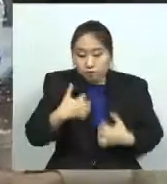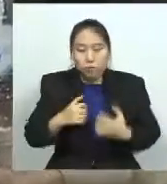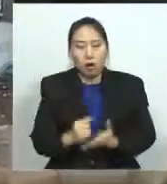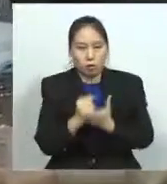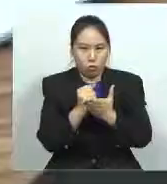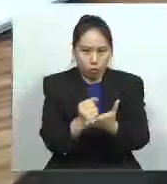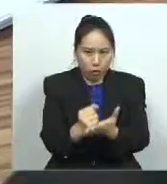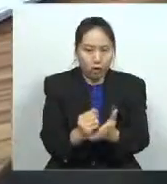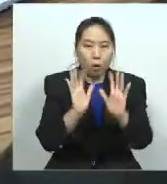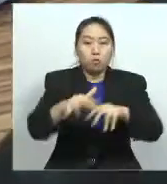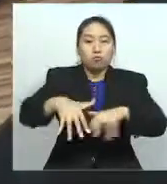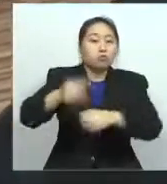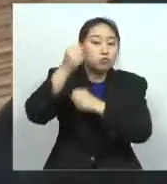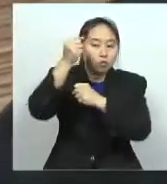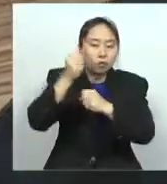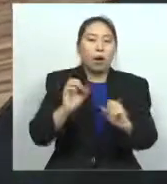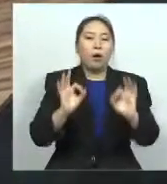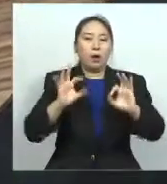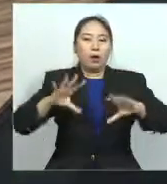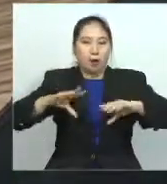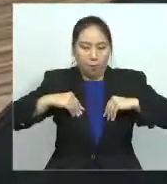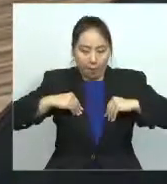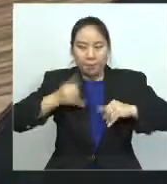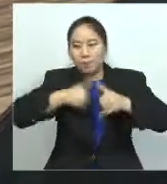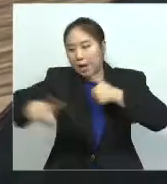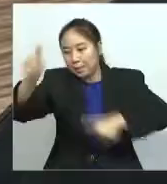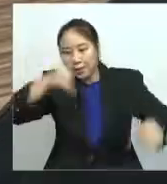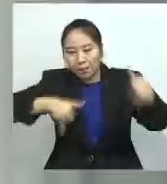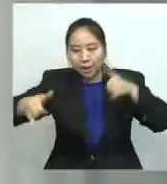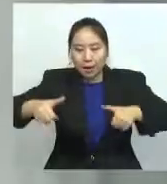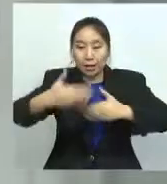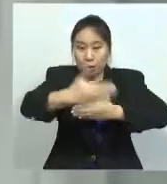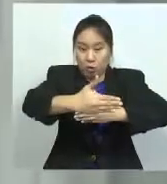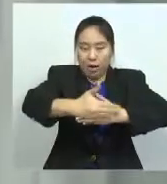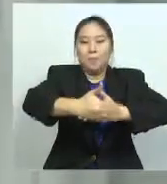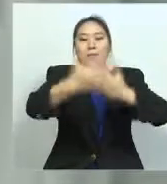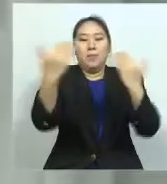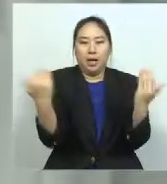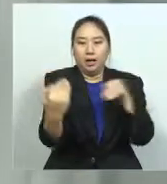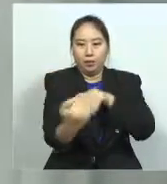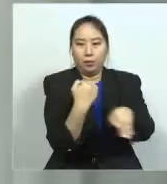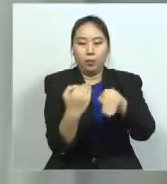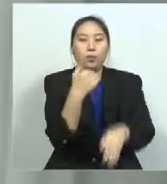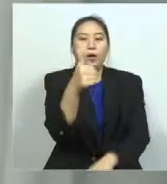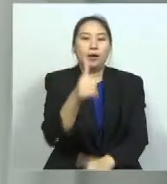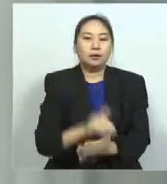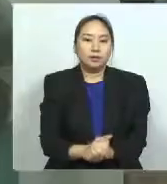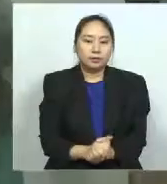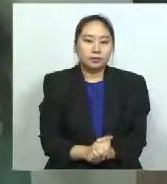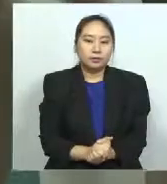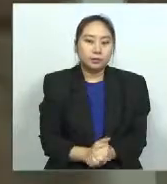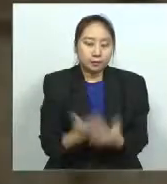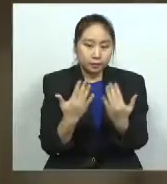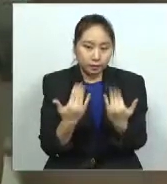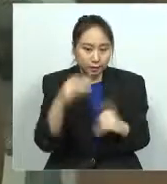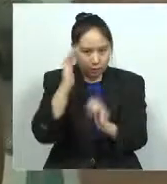ำให้กลุ่มผู้ชุมนุมพอใจแล้วก็แยกย้ายเปิดถนนค่ะเพื่อให้ประชาชนสามารถสัญจรได้ตามปกตินะคะอย่างไรก็ตามเนี่ยค่ะตำ